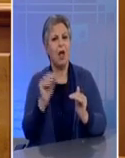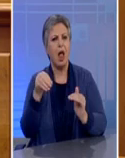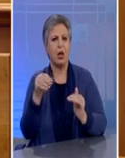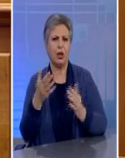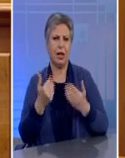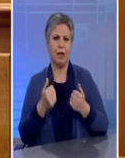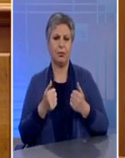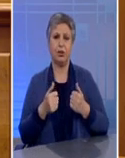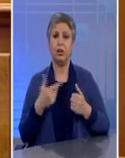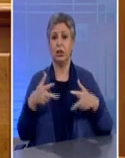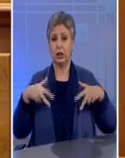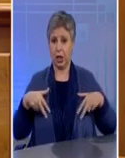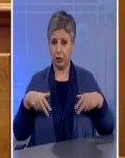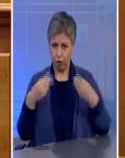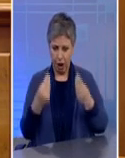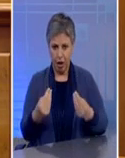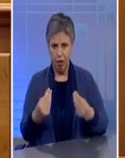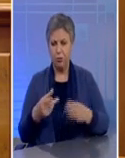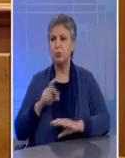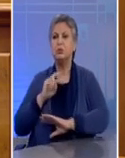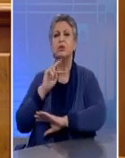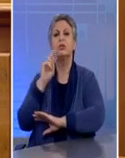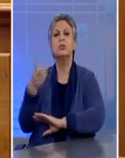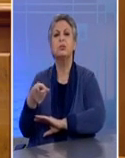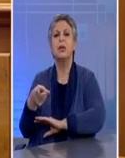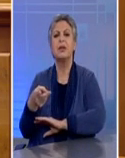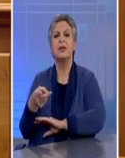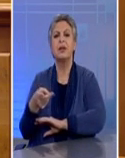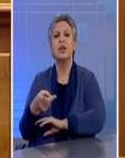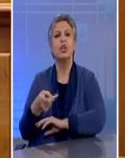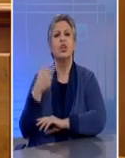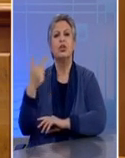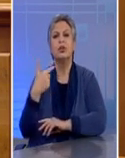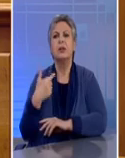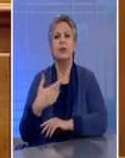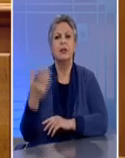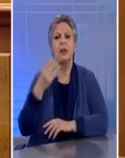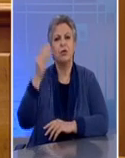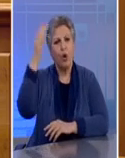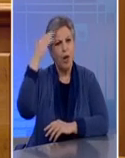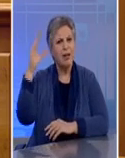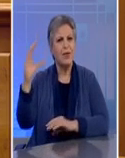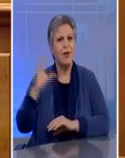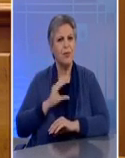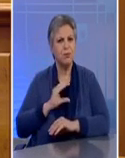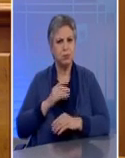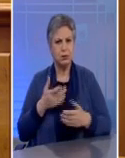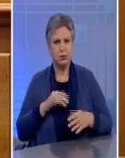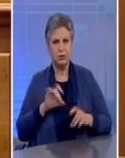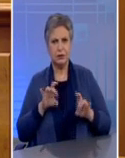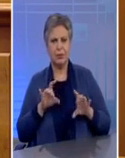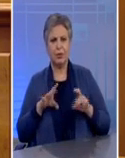κράτος λέει θα ήταν καλό? Τους απάντησα, ούτε ένας επενδυτής δεν είχε έρθει. Πώς θα ήταν καλό το κράτος? Μην